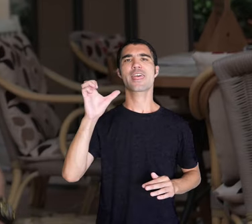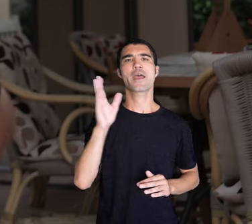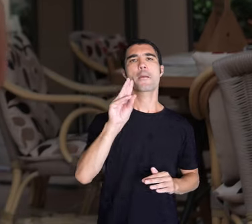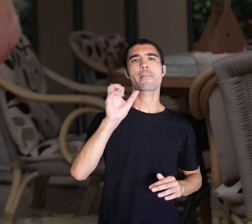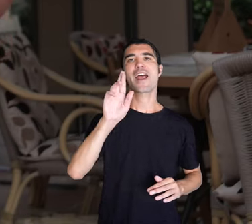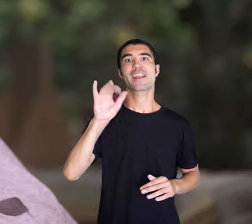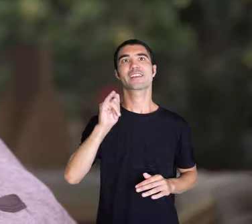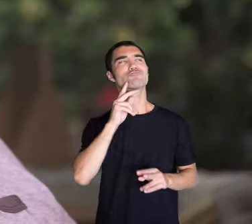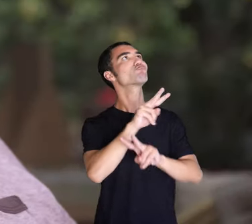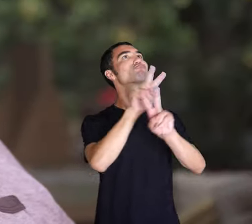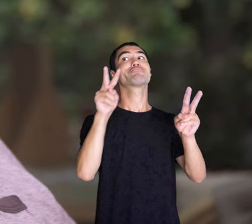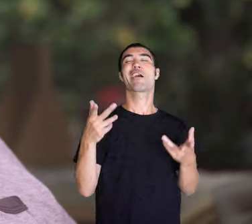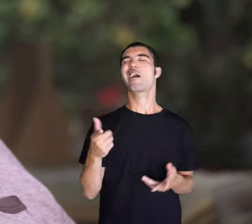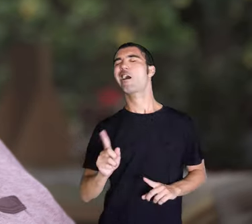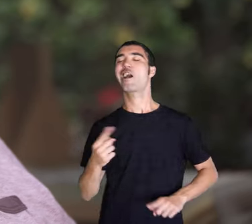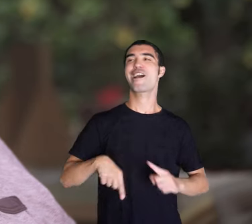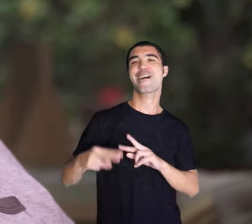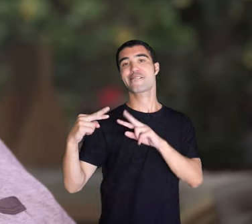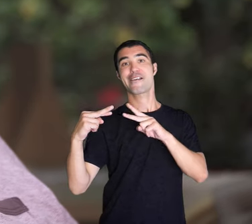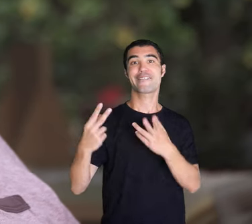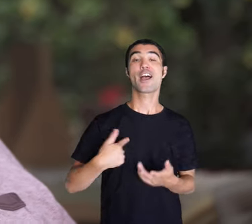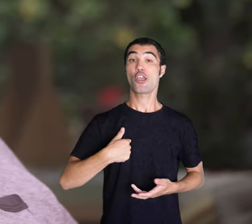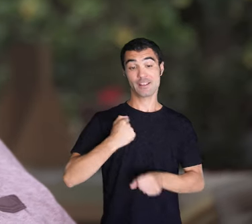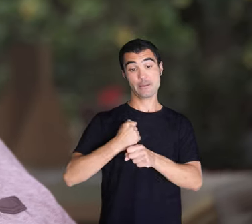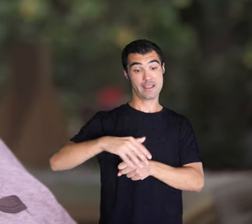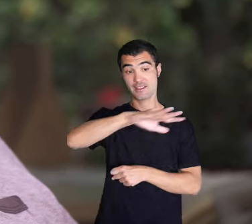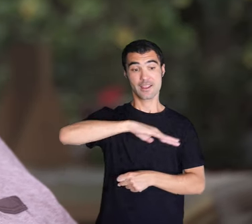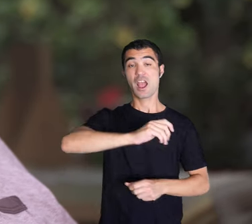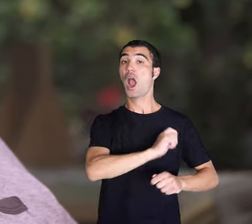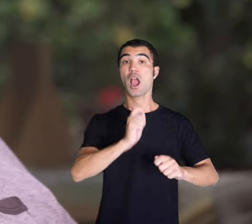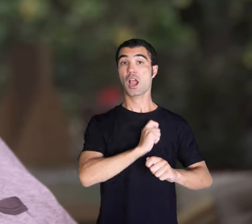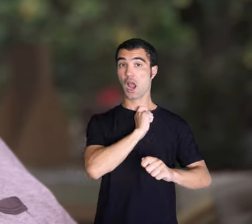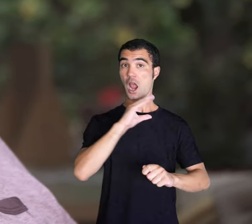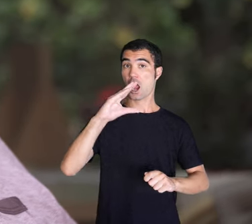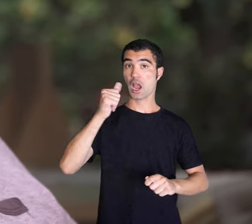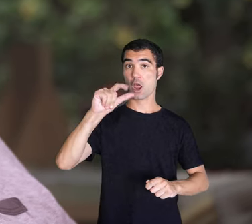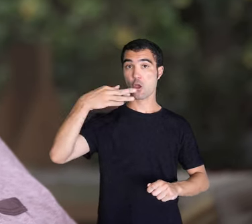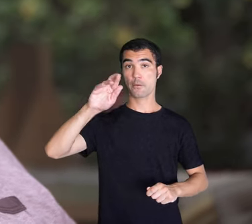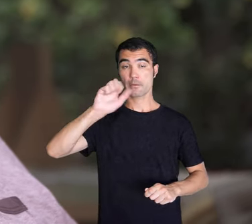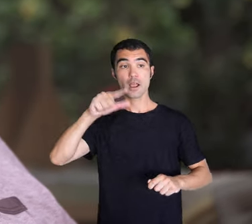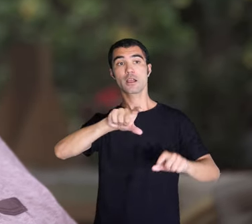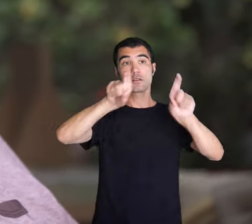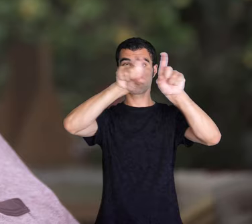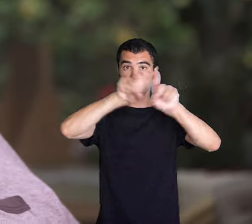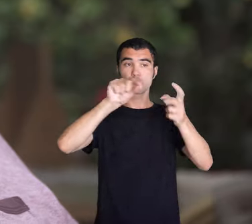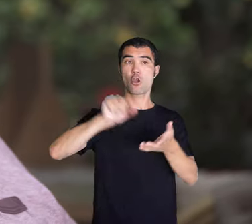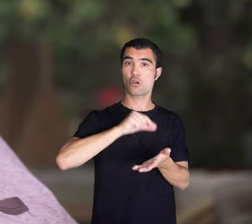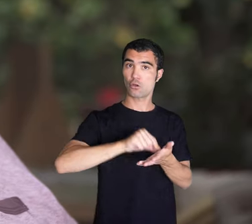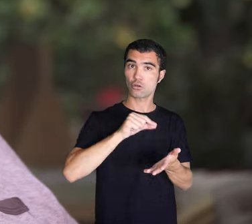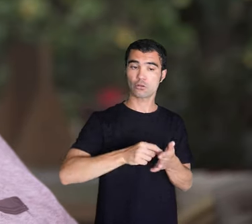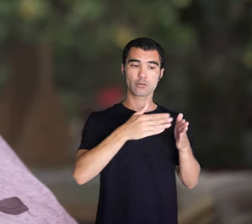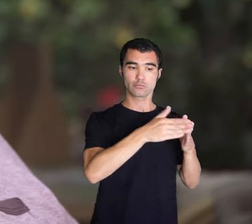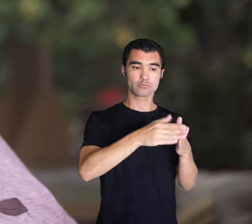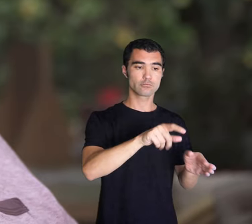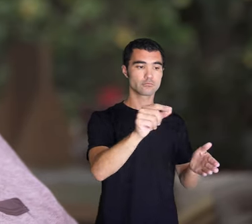allà, ah, sí, pues mira, feia feina a la calabra i la companyia de la pel·lícula, la Tejada, va contractar una sèrie